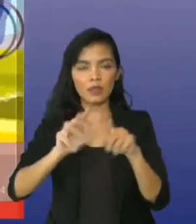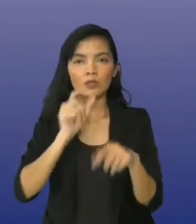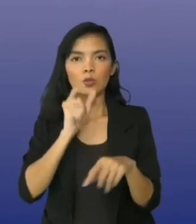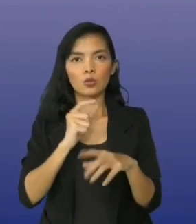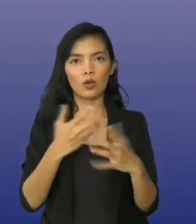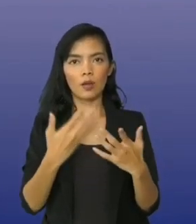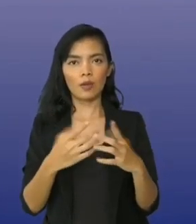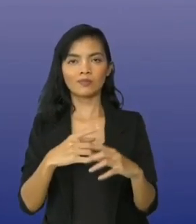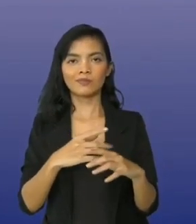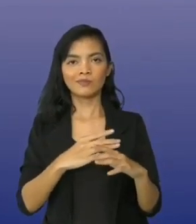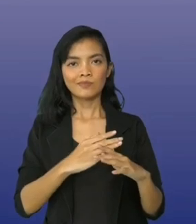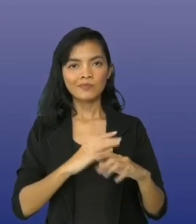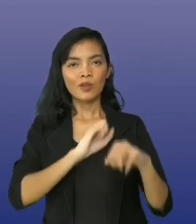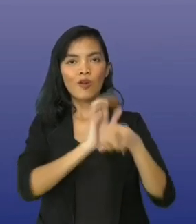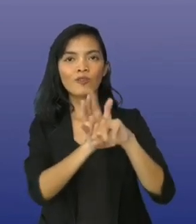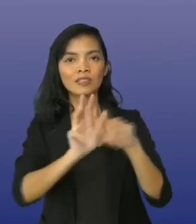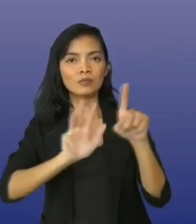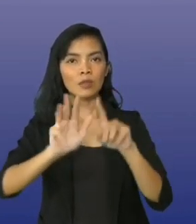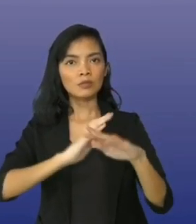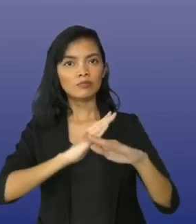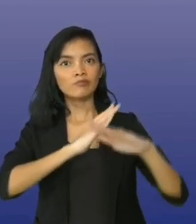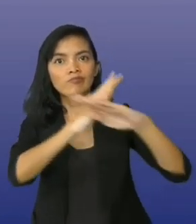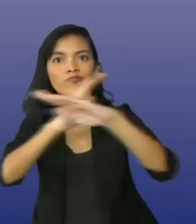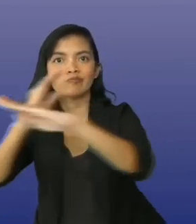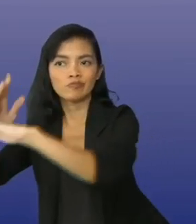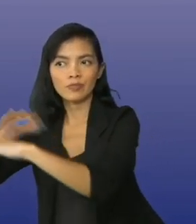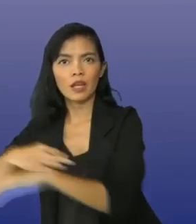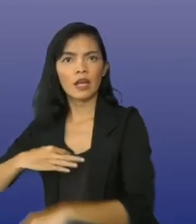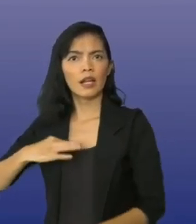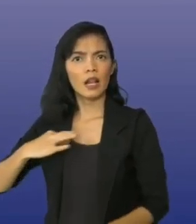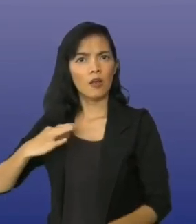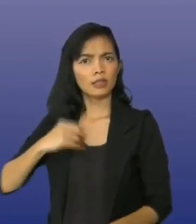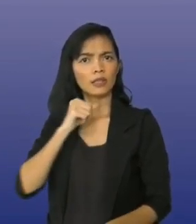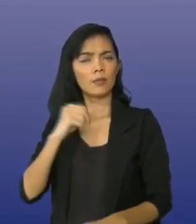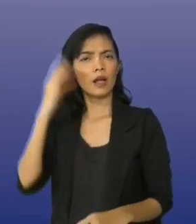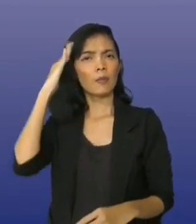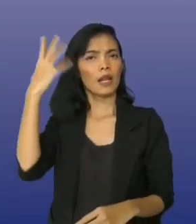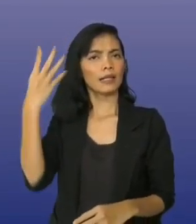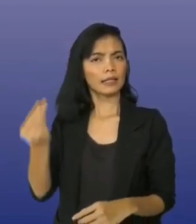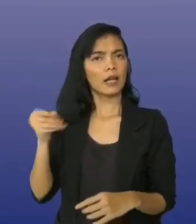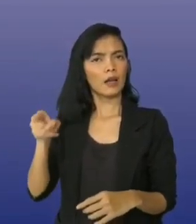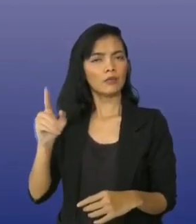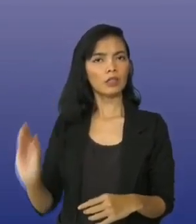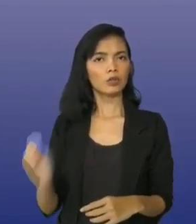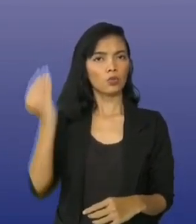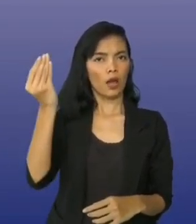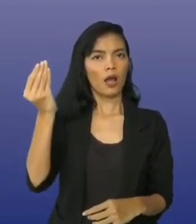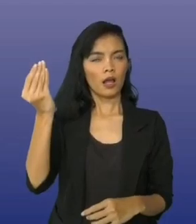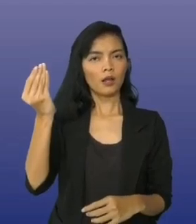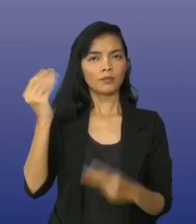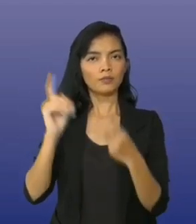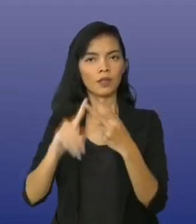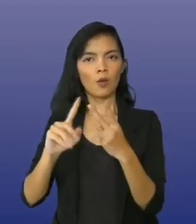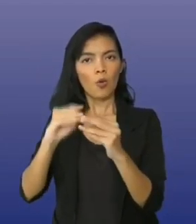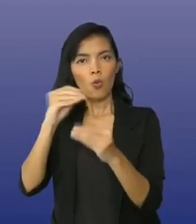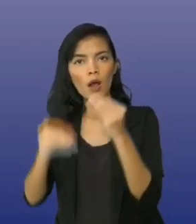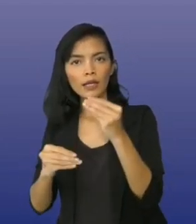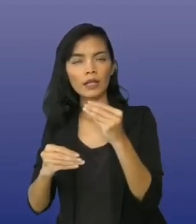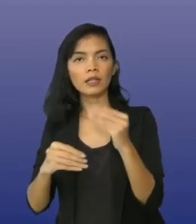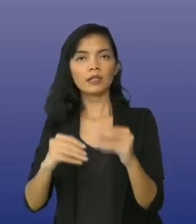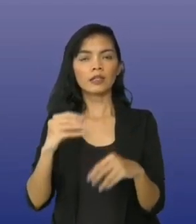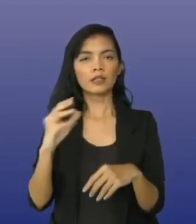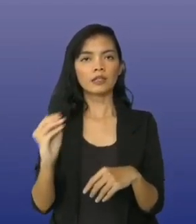penanganan konflik 19 relawan terdiri atas kepala desa langsung sebagai ketua kemudian waktunya ketua